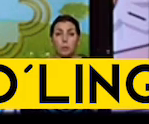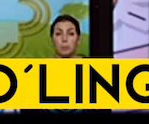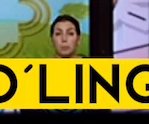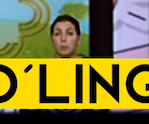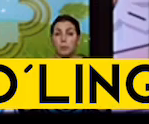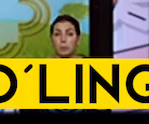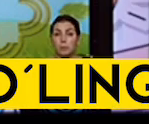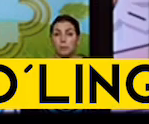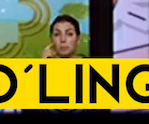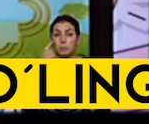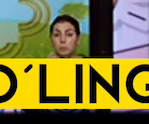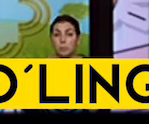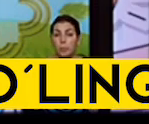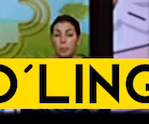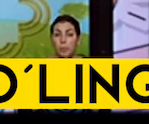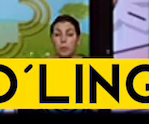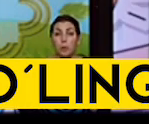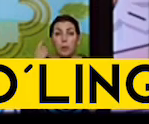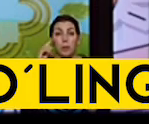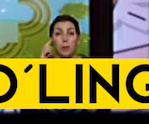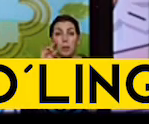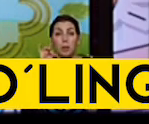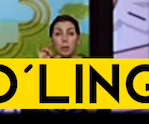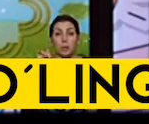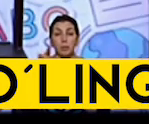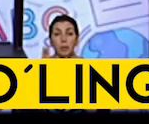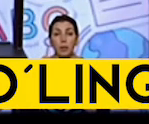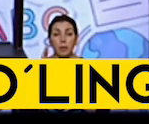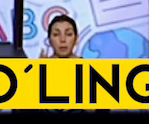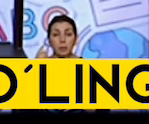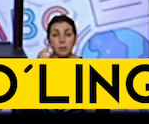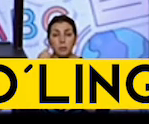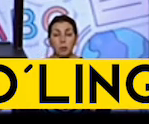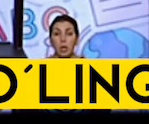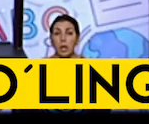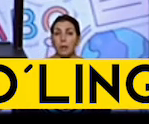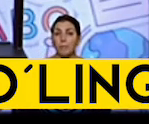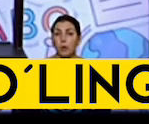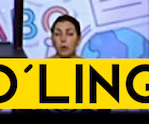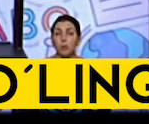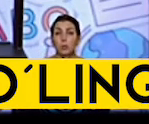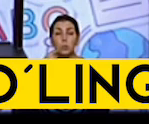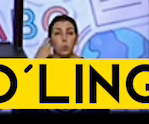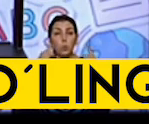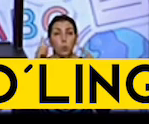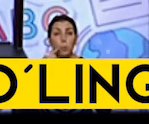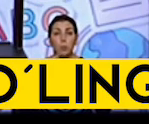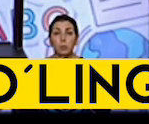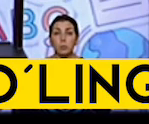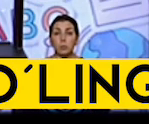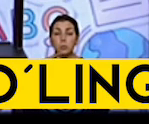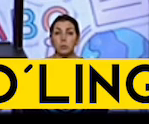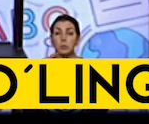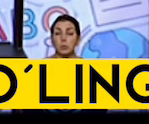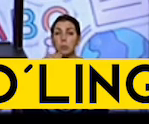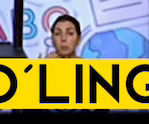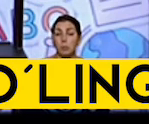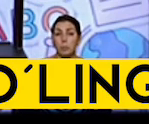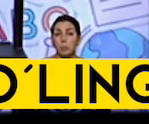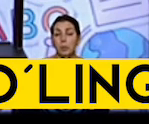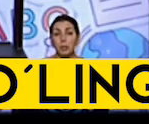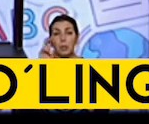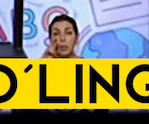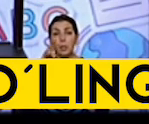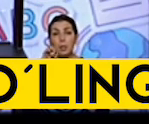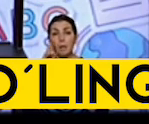mol-mulk degan ma'noni anglatadi. Lekin ertakda ertak rivoyatlar to'qima uydirmalarga boy bo'lgani uchun bu